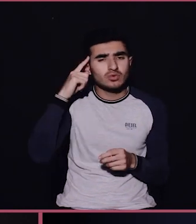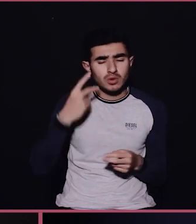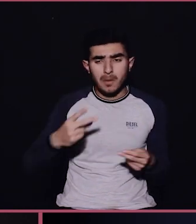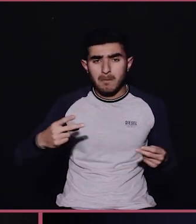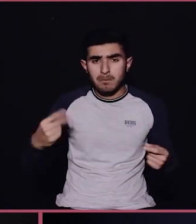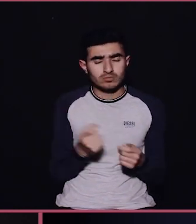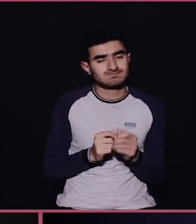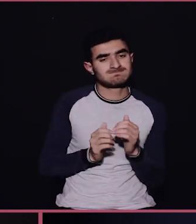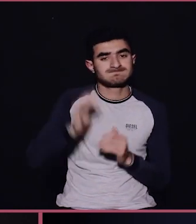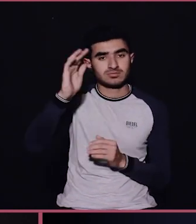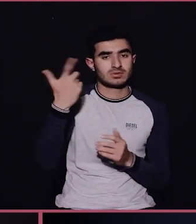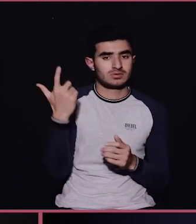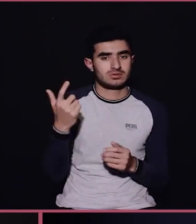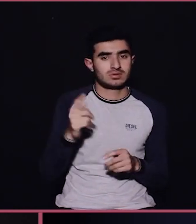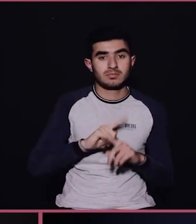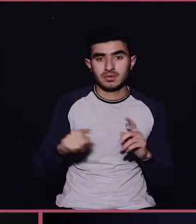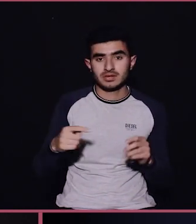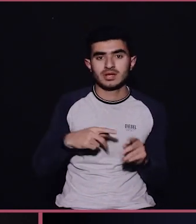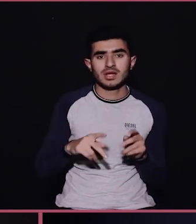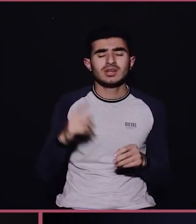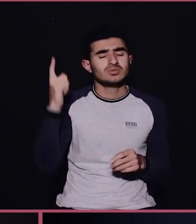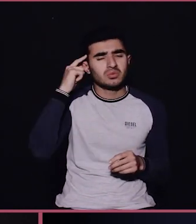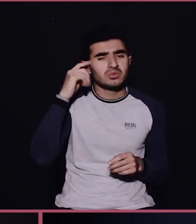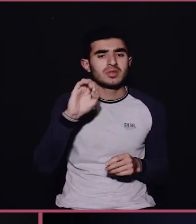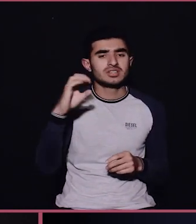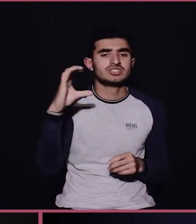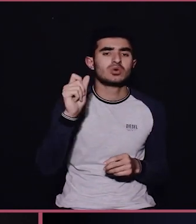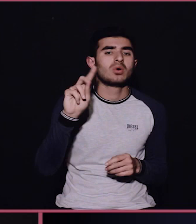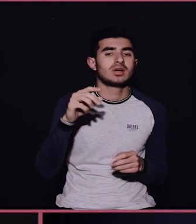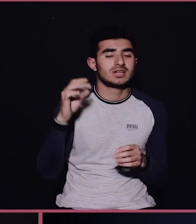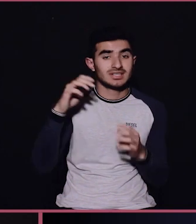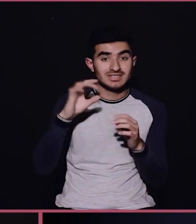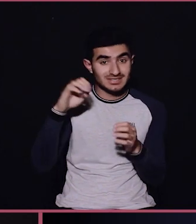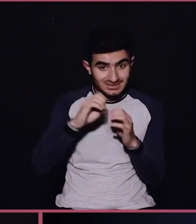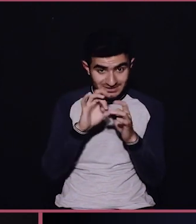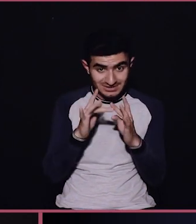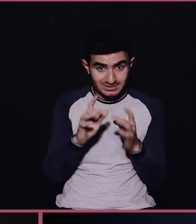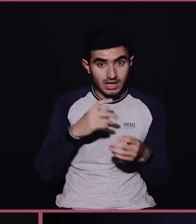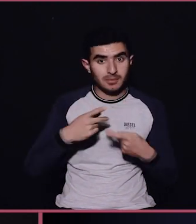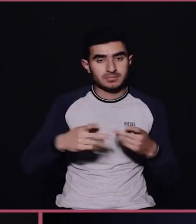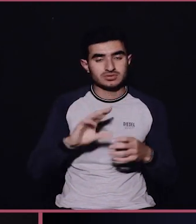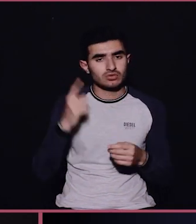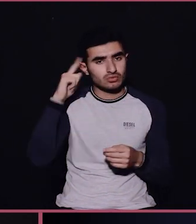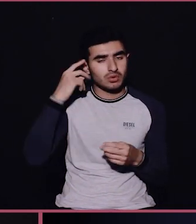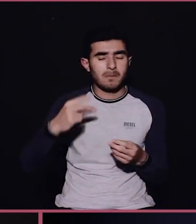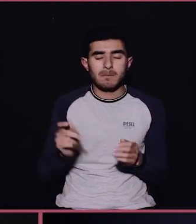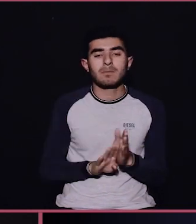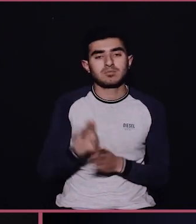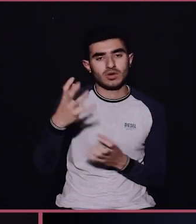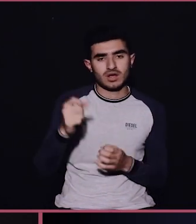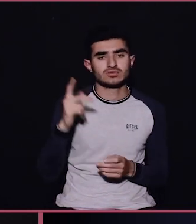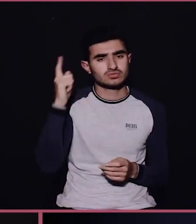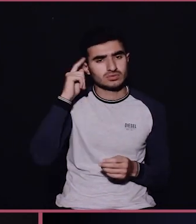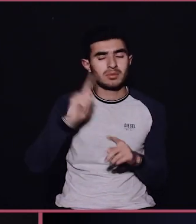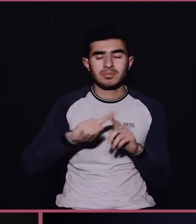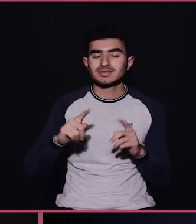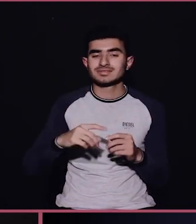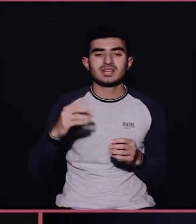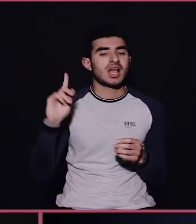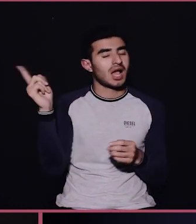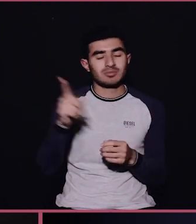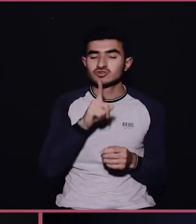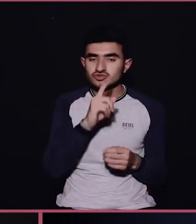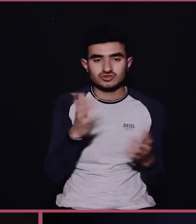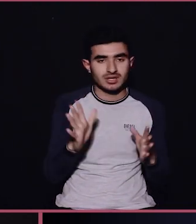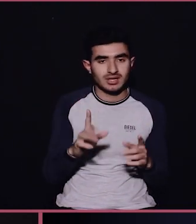क्विक मेंटालिटी, स्पेशली ई कॉमर्स के अंदर. ई कॉमर्स इज़ ट्रीटेड एज अ शॉर्टकट टू वेल्थ क्रिएशन, which is not the case. There is no shortcut to